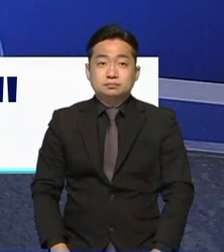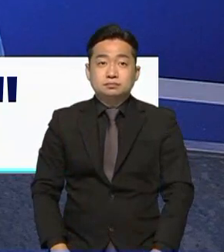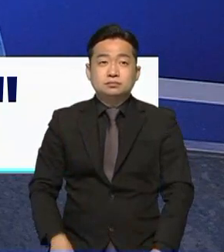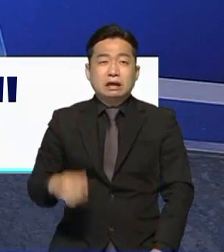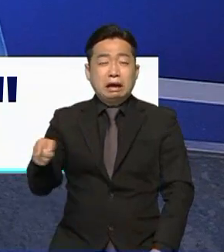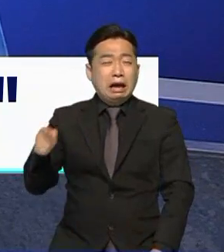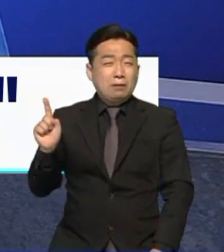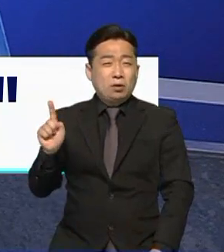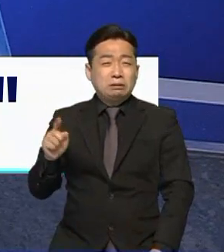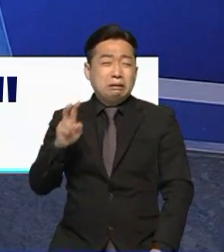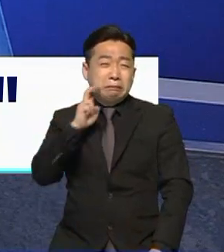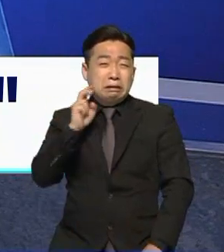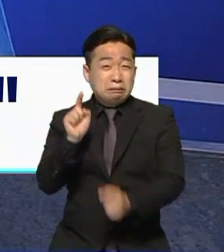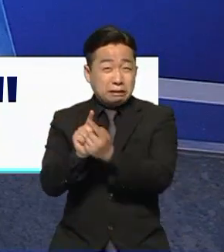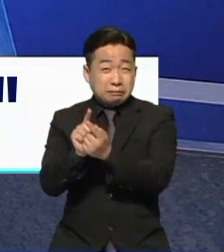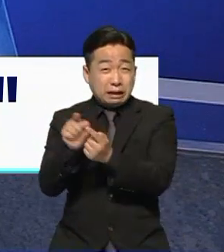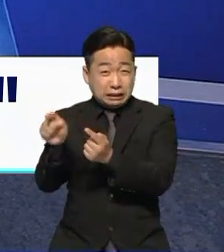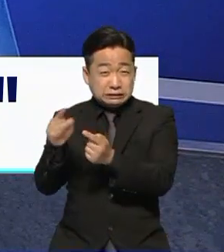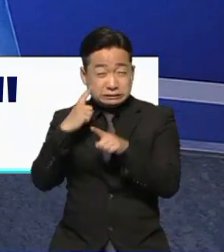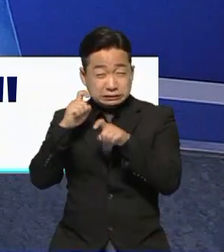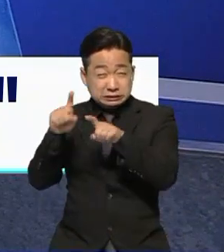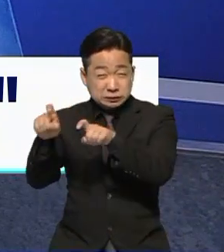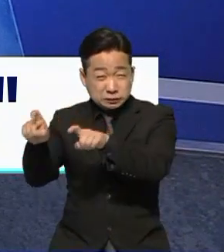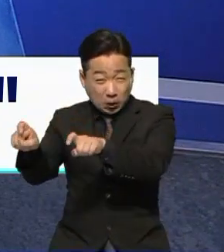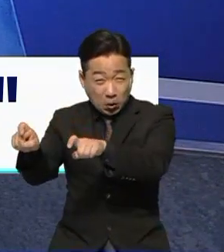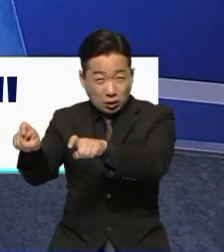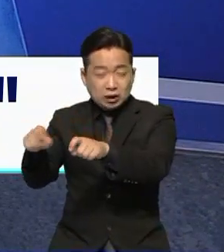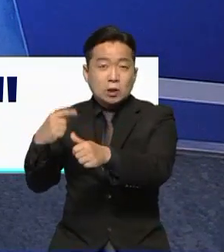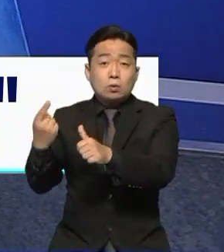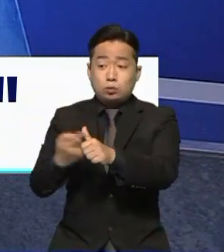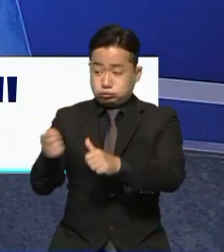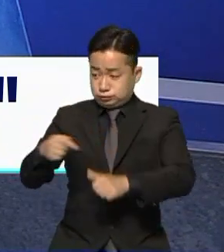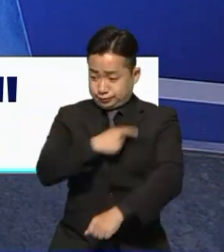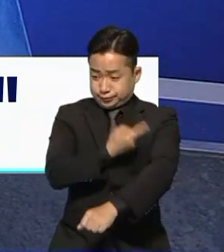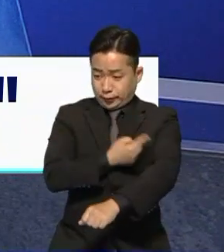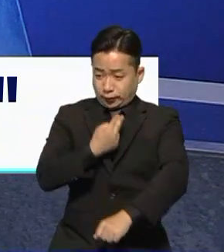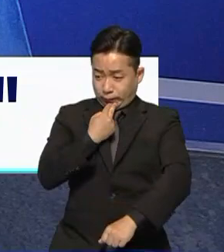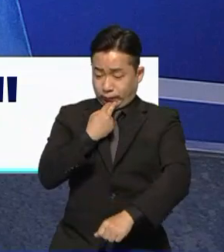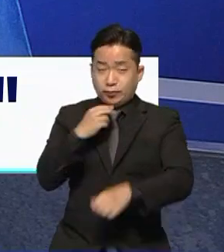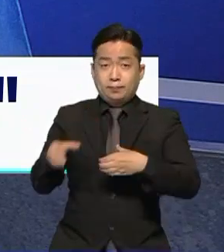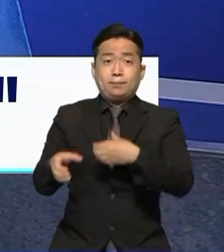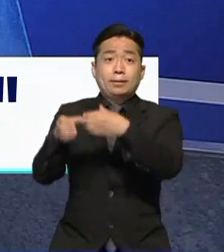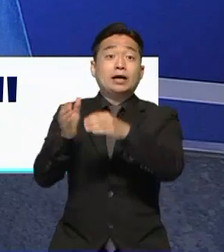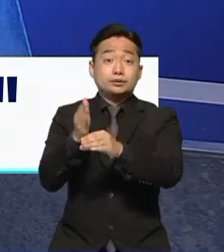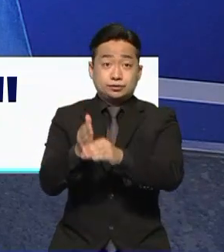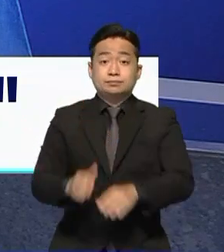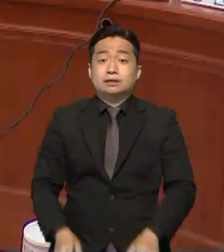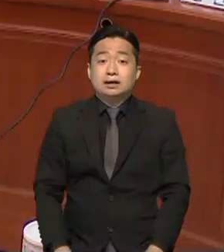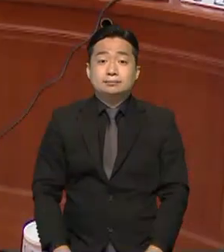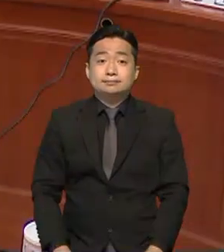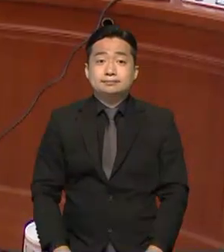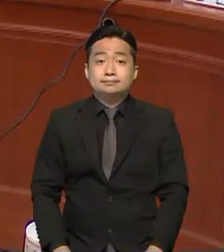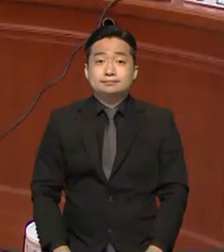언급하며 비판할 자격이 없다고 맞섰습니다. 이 내용은 유수환 기자가 전하겠습니다.